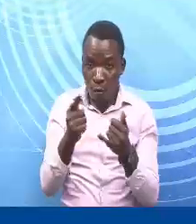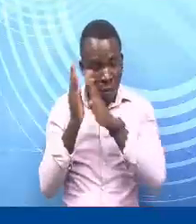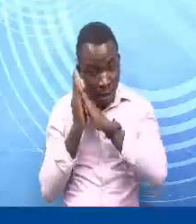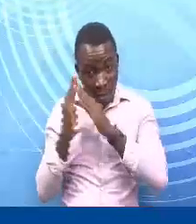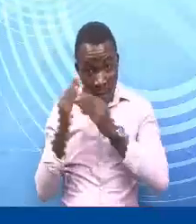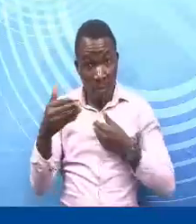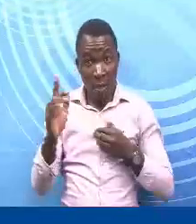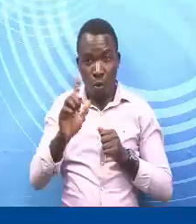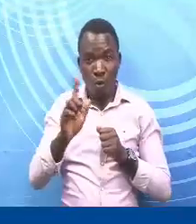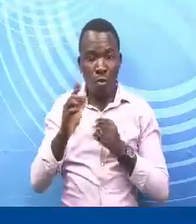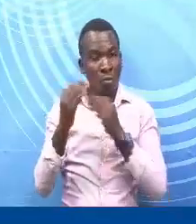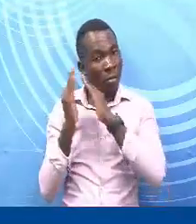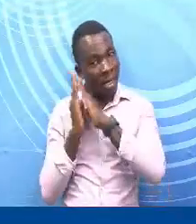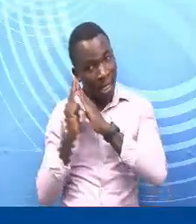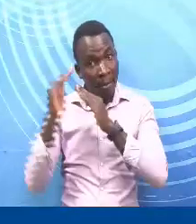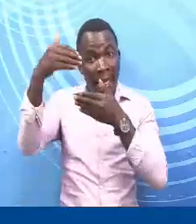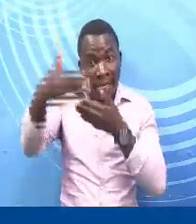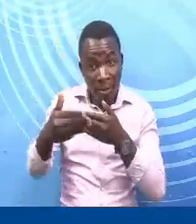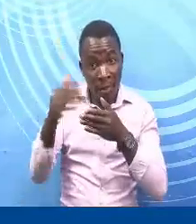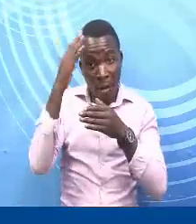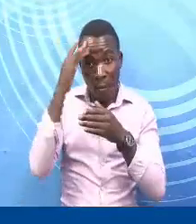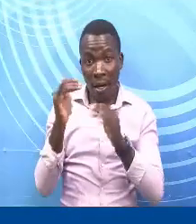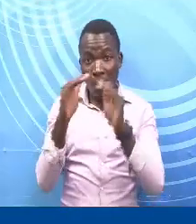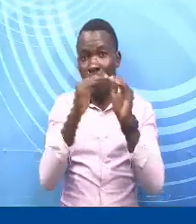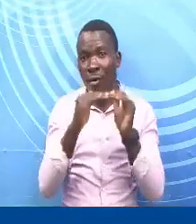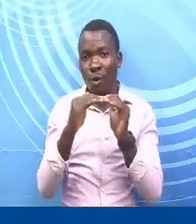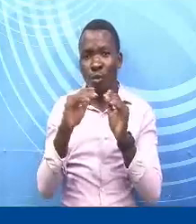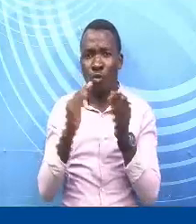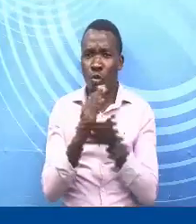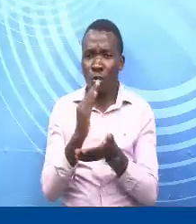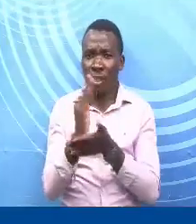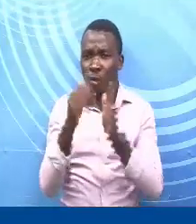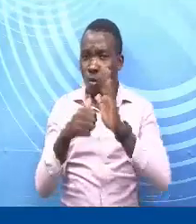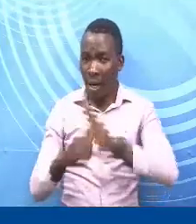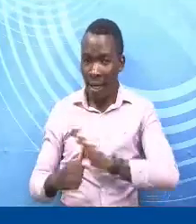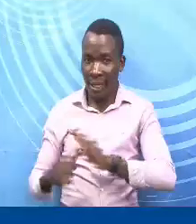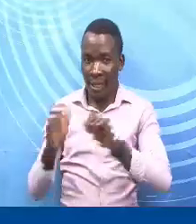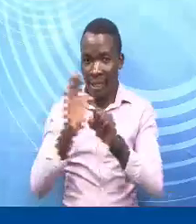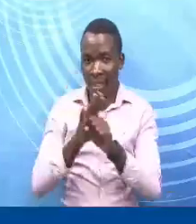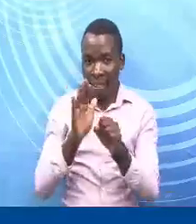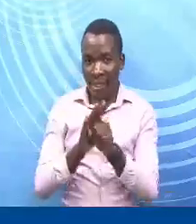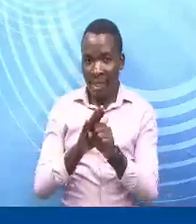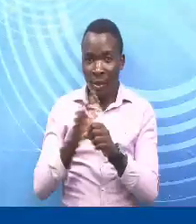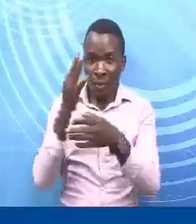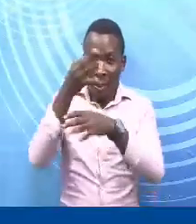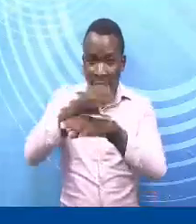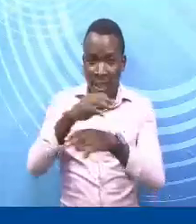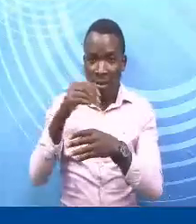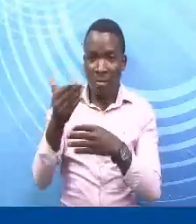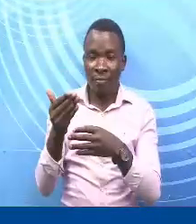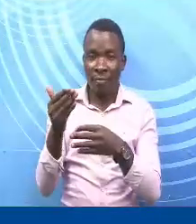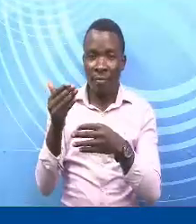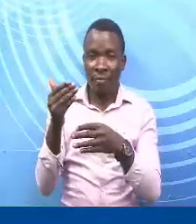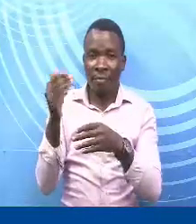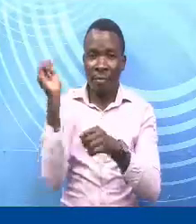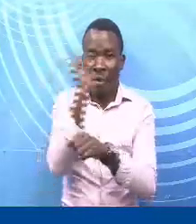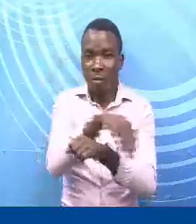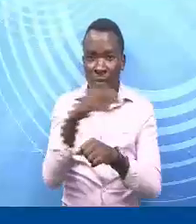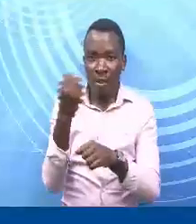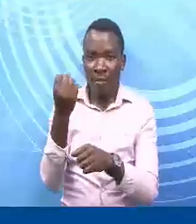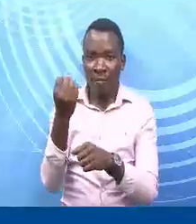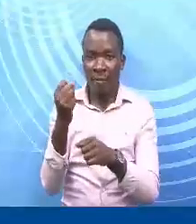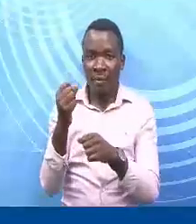imbere ryama inyuma ni uburinganire twararenganye cyane turenza habo bari bari tuhakubye inshuro eshanu.